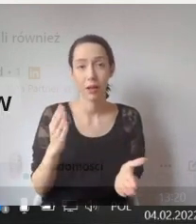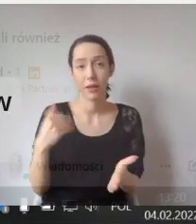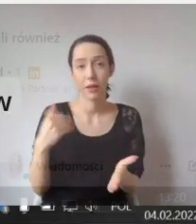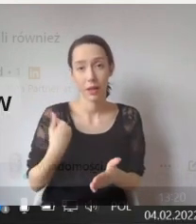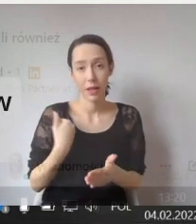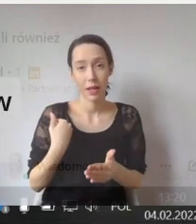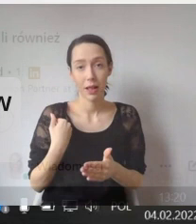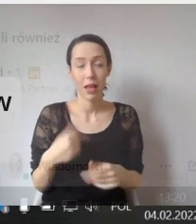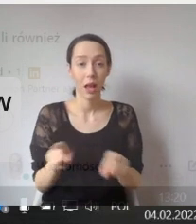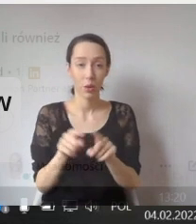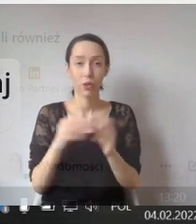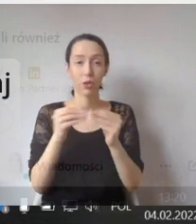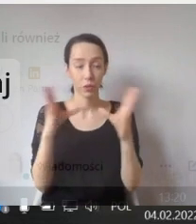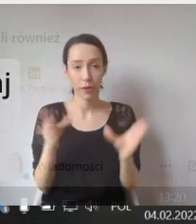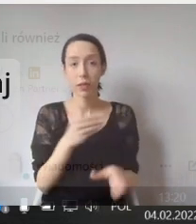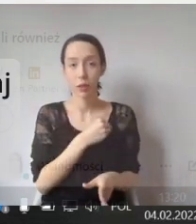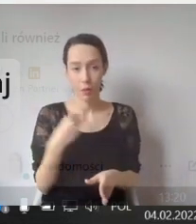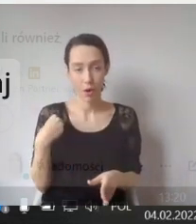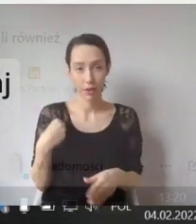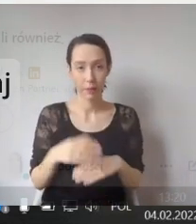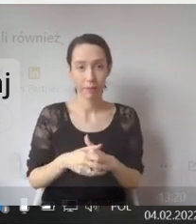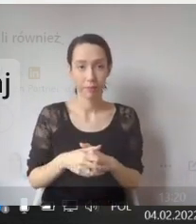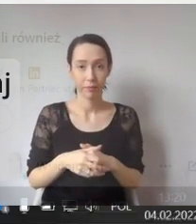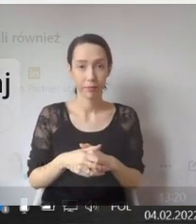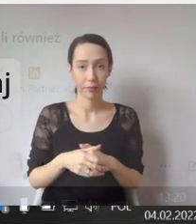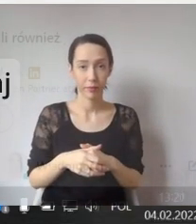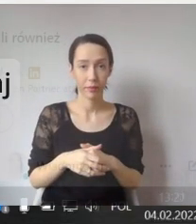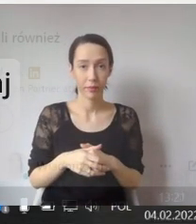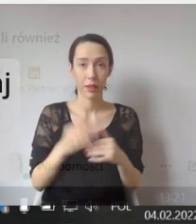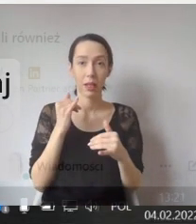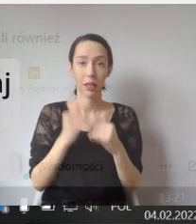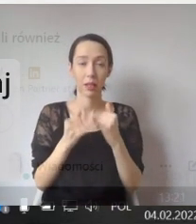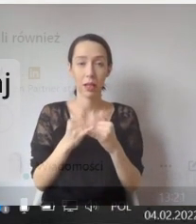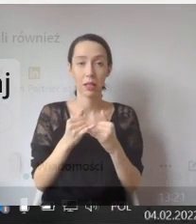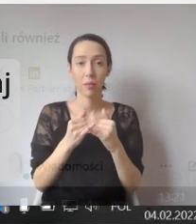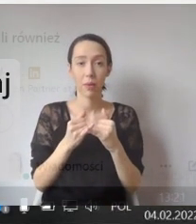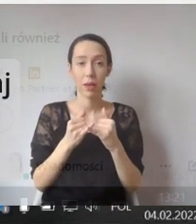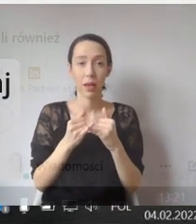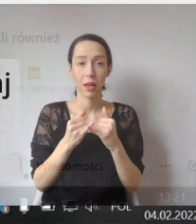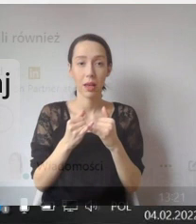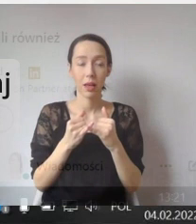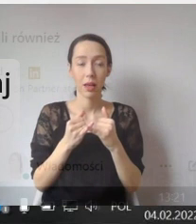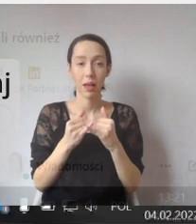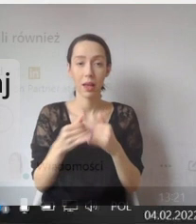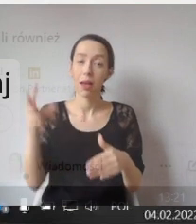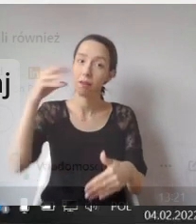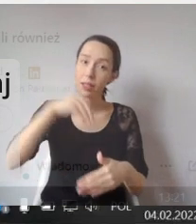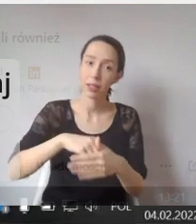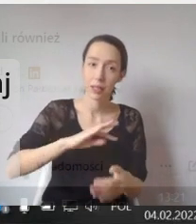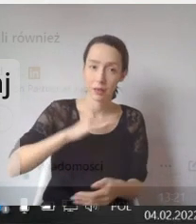stworzyłam w języku polskim. Jak sobie wejdziecie na swój profil na LinkedInie, to tutaj macie